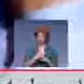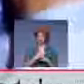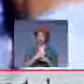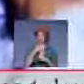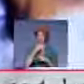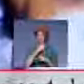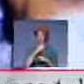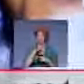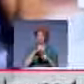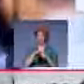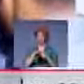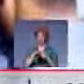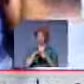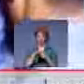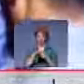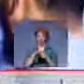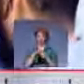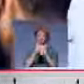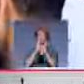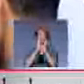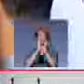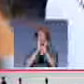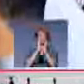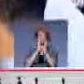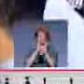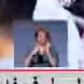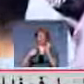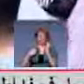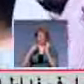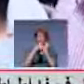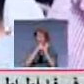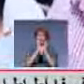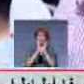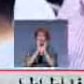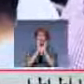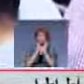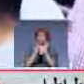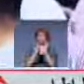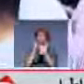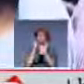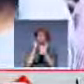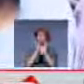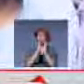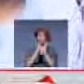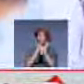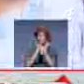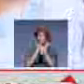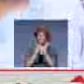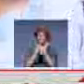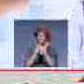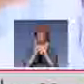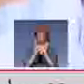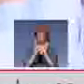كنت بتحس ان حد بينادي عليك باسمك وتتلفت ما تلاقيش حد؟ لا. طب ما كانش عندك صوت الشعر ولا حاجه؟ انا